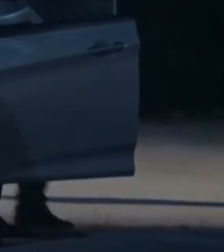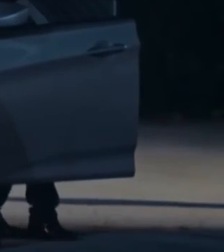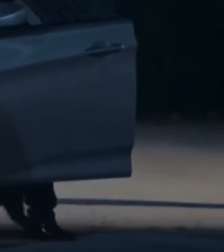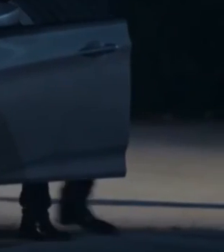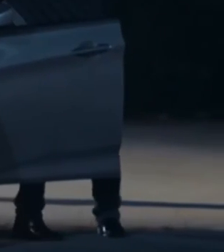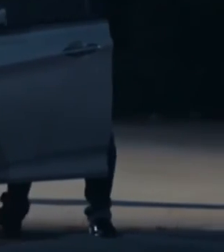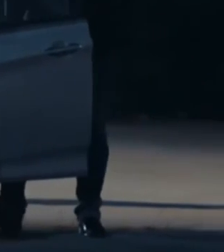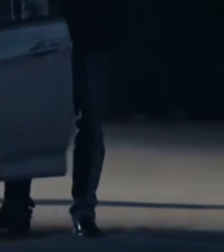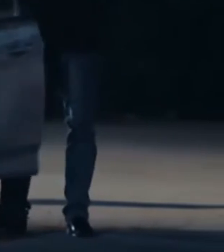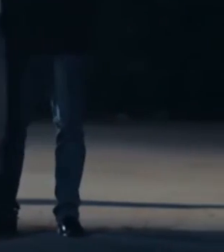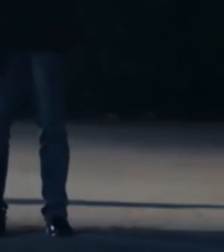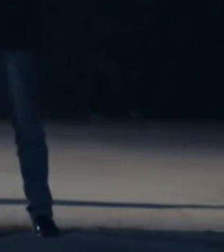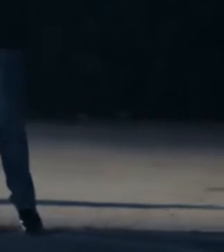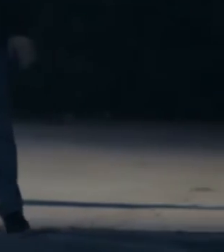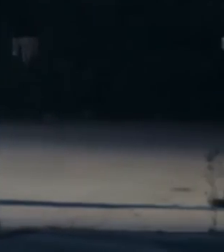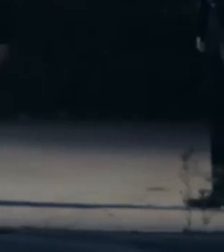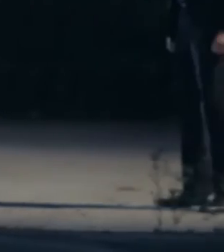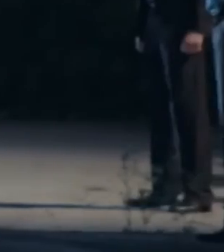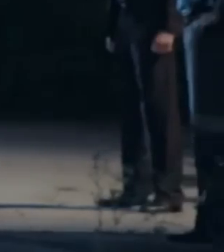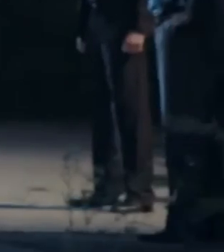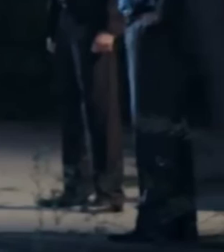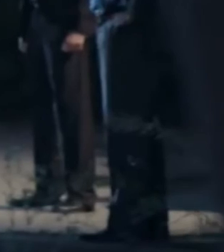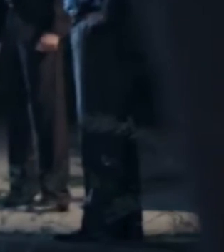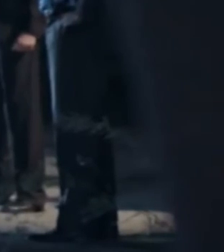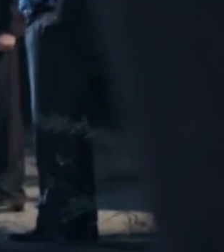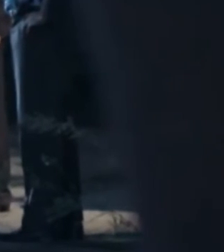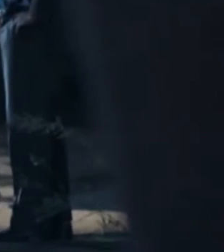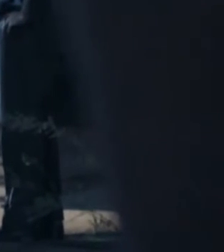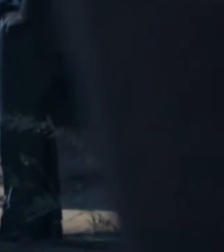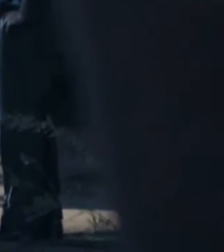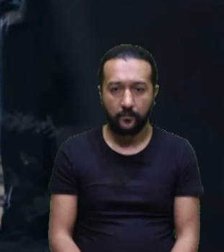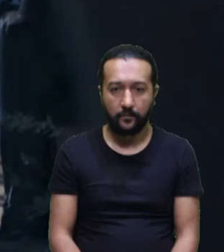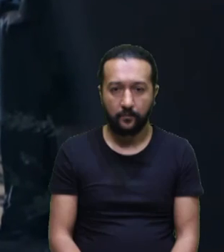kumral adam. Direksiyondakiyle sakallı adam arabadan indiler.